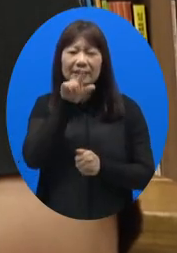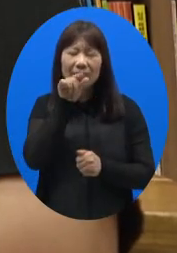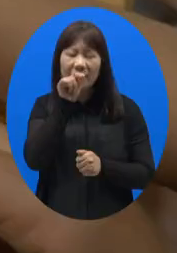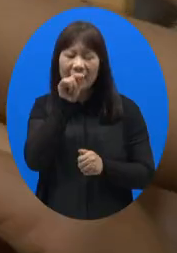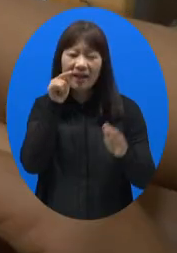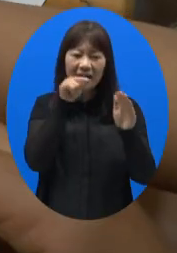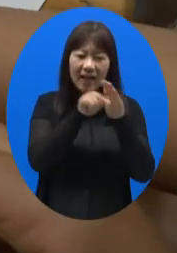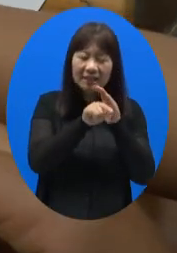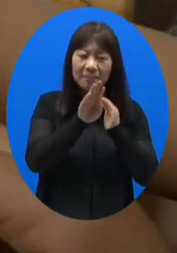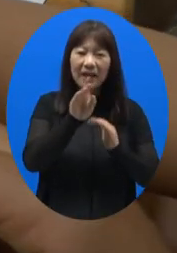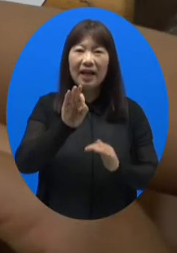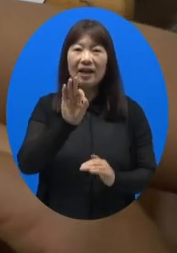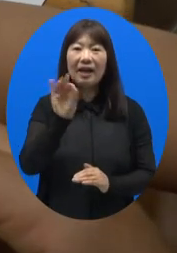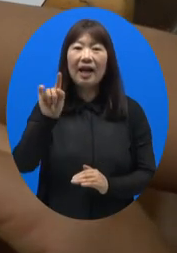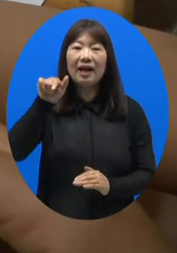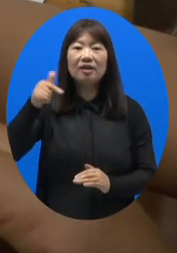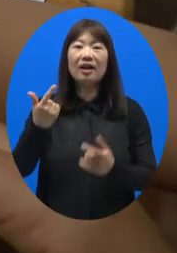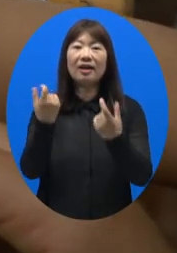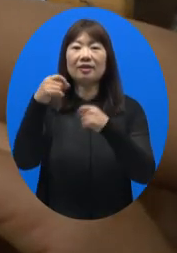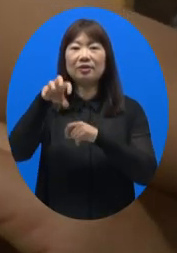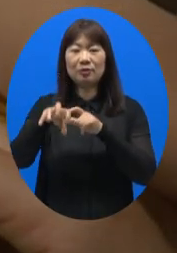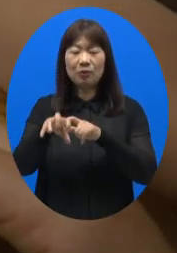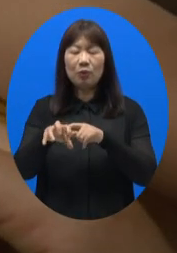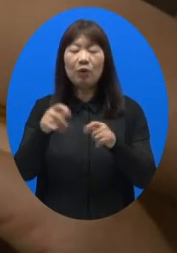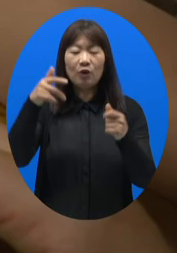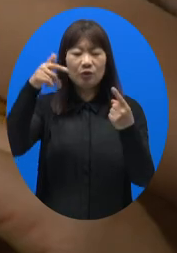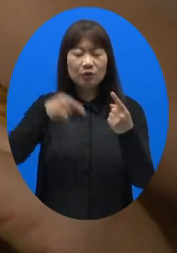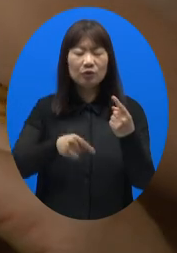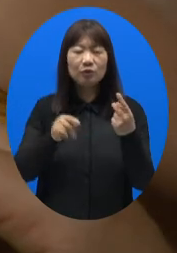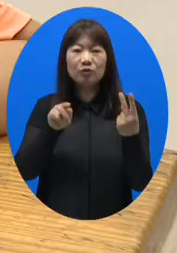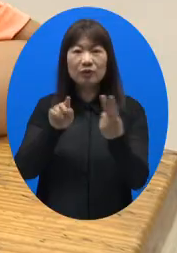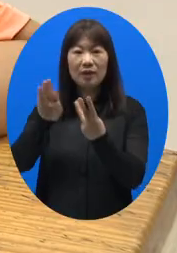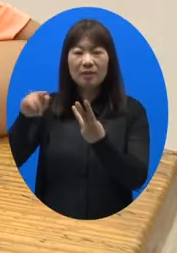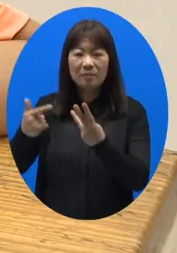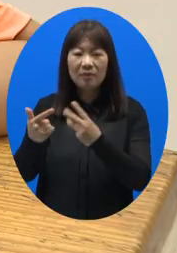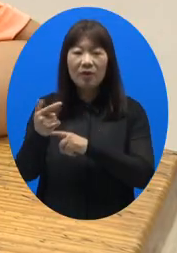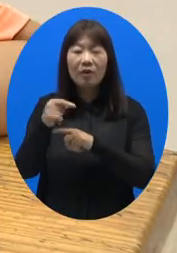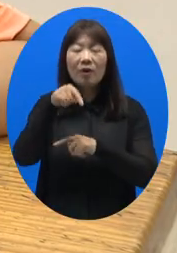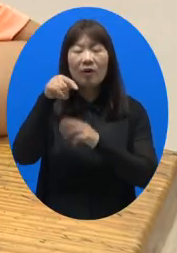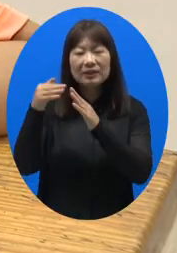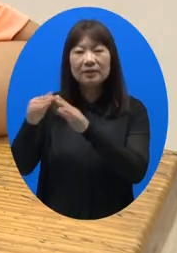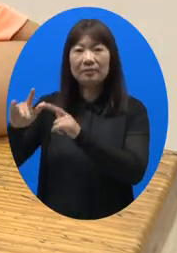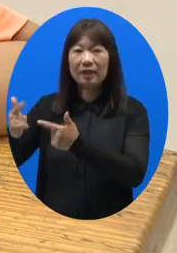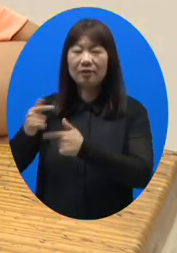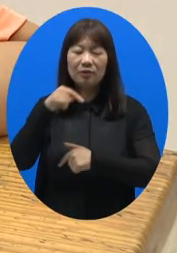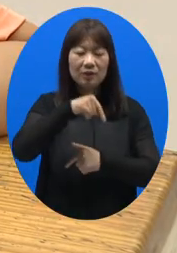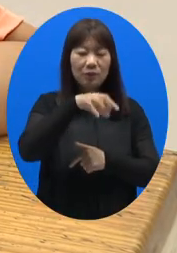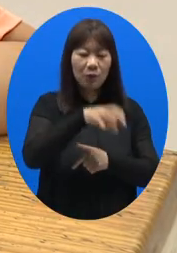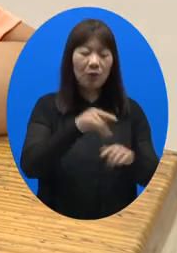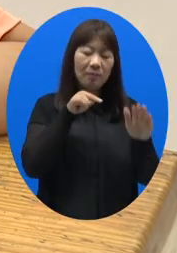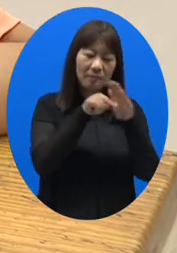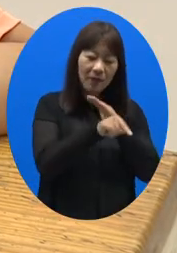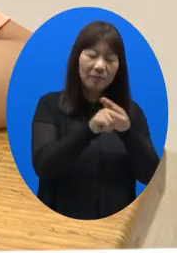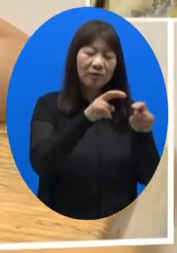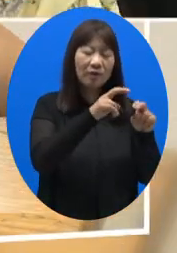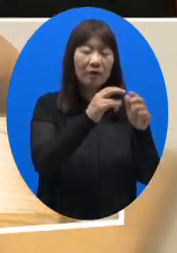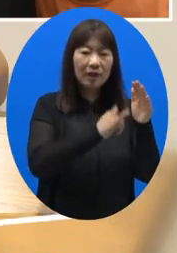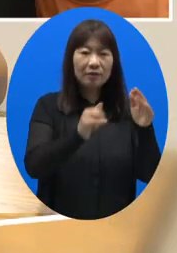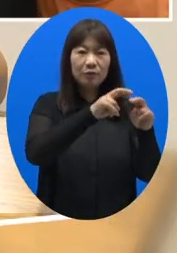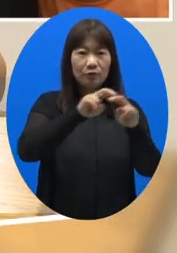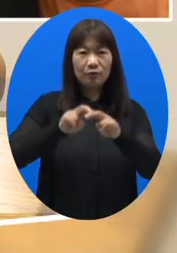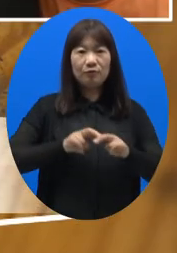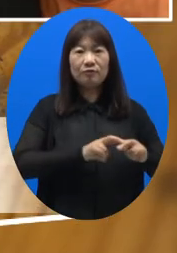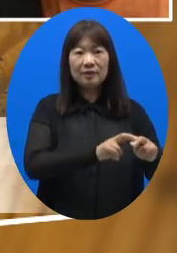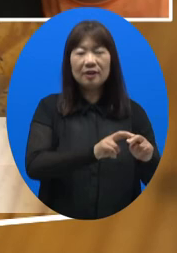곳. 일주일에 두세 번씩은 꼭 이렇게 집이 아닌 이곳 도서관에 가족이 둘러앉습니다.